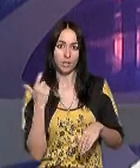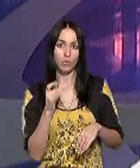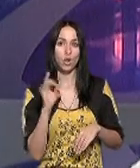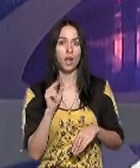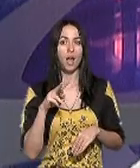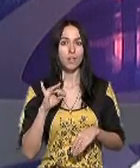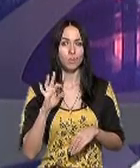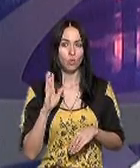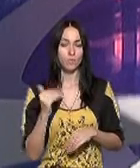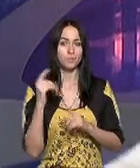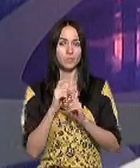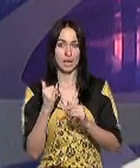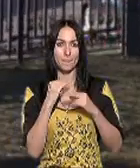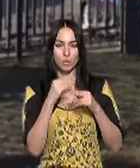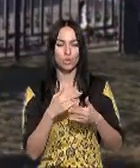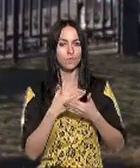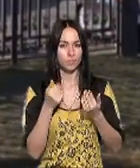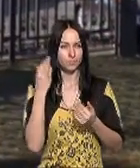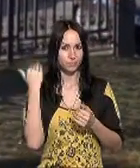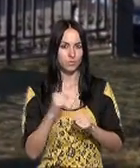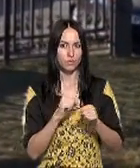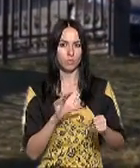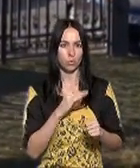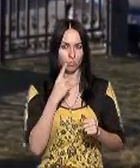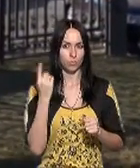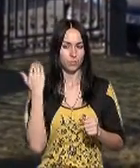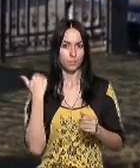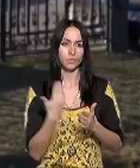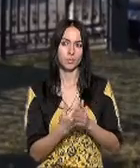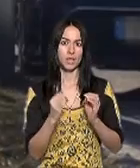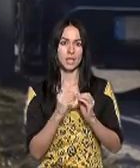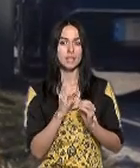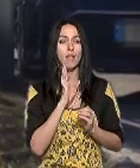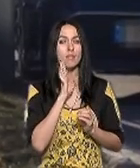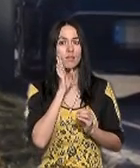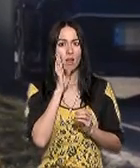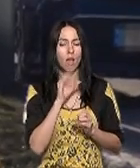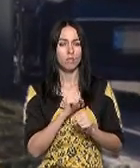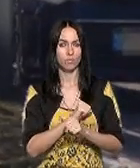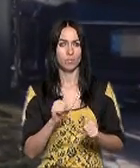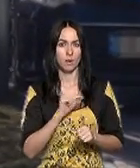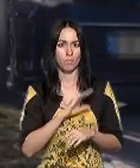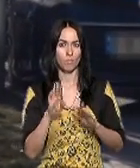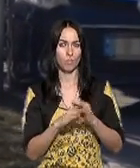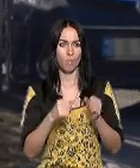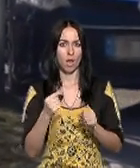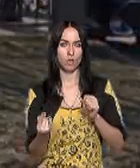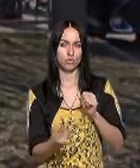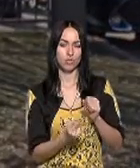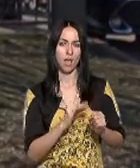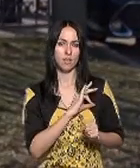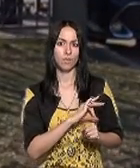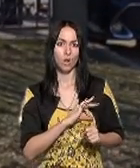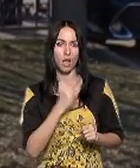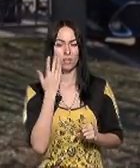зараз немає. Нагадаємо, вибух стався напередодні, близько 10-ї ранку. Вибухівка спрацювала під машиною адвоката, коли той виїжджав